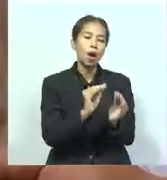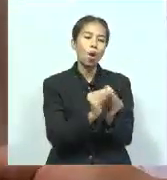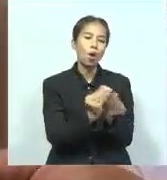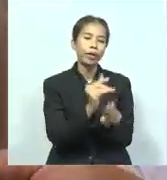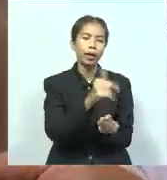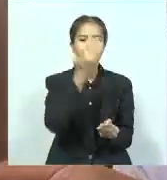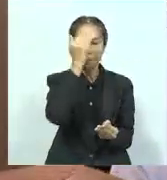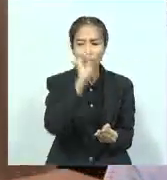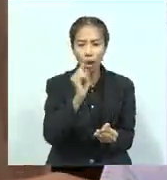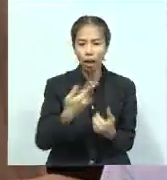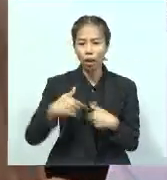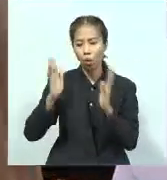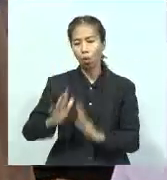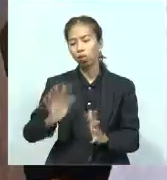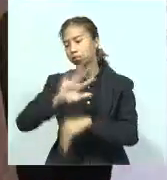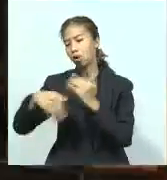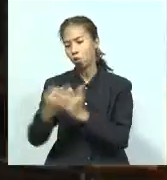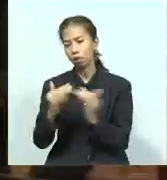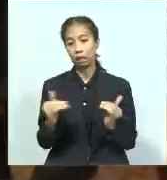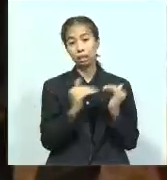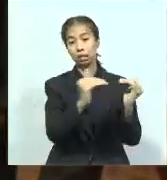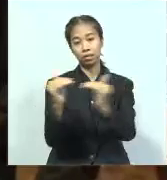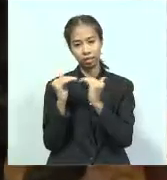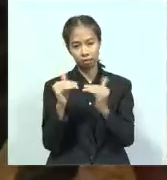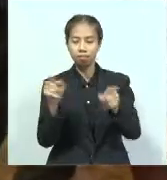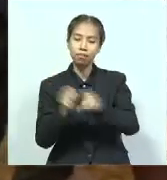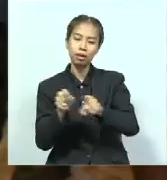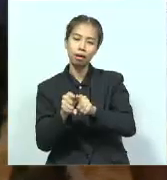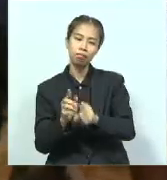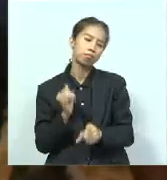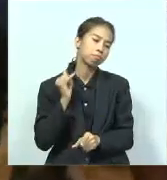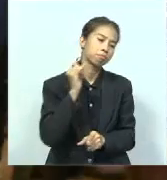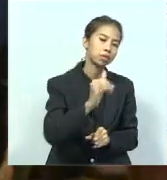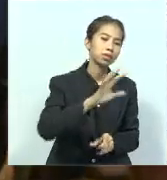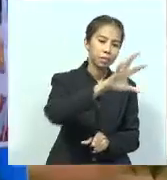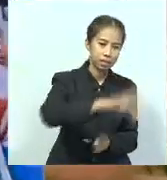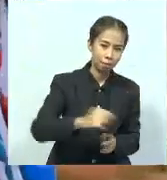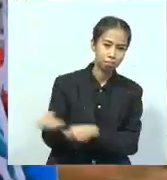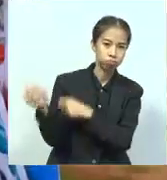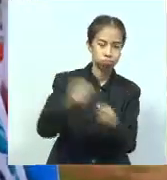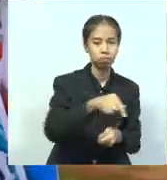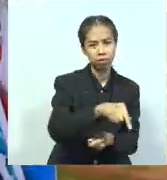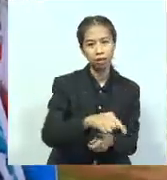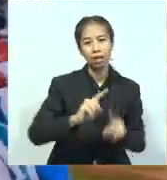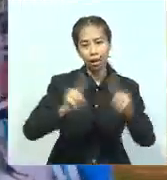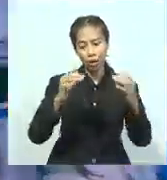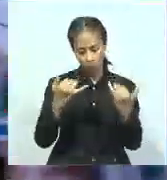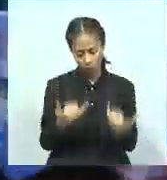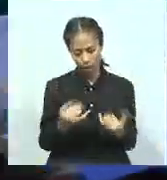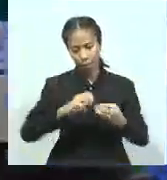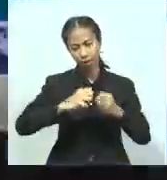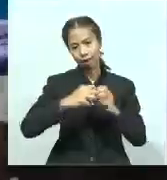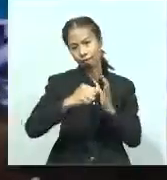นมีสิทธิ์เท่าเทียมกันในการเข้าถึงทรัพยากรโดยระหว่างแก้ปัญหาไม่ควรอนุโลมให้มีการทำประมงอย่างเส